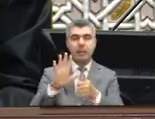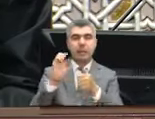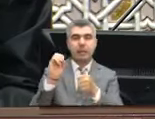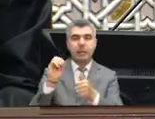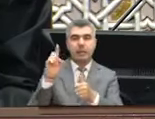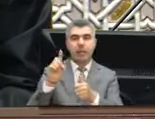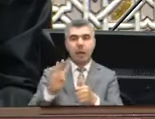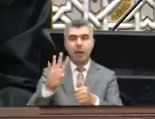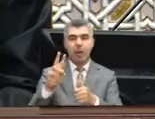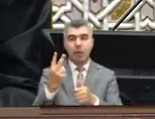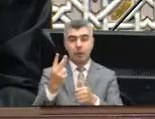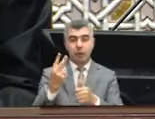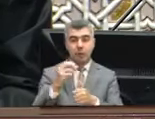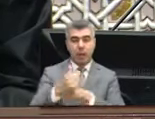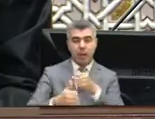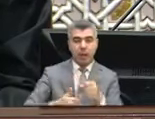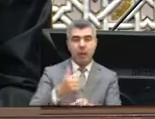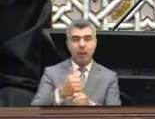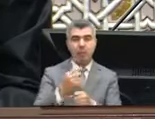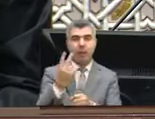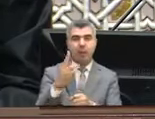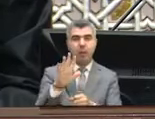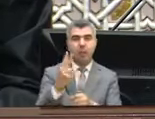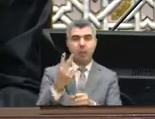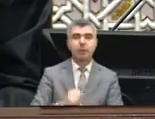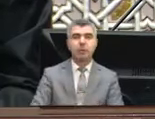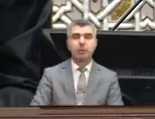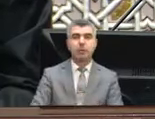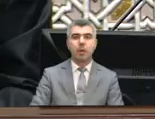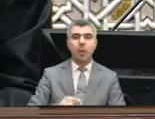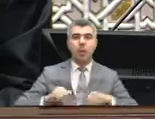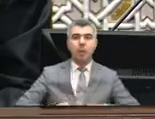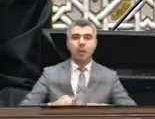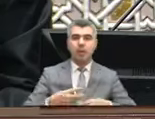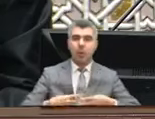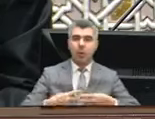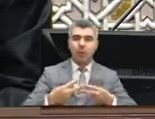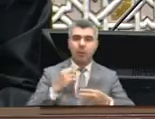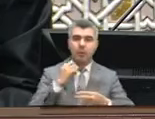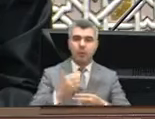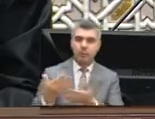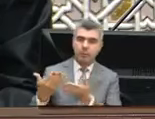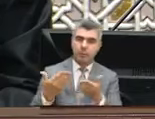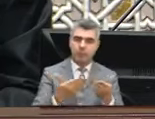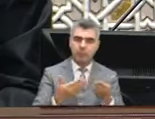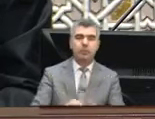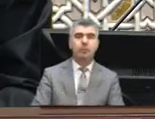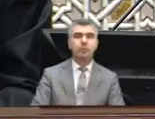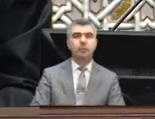للسنة المالية 2025. كلمة السيدة الوزيرة، تفضل السيدة الوزيرة.